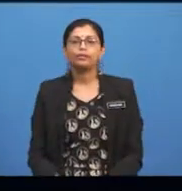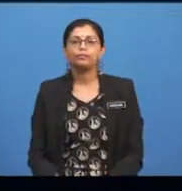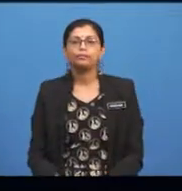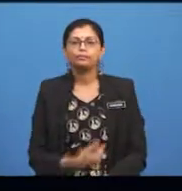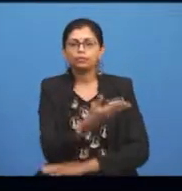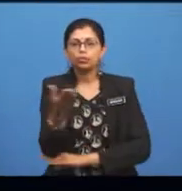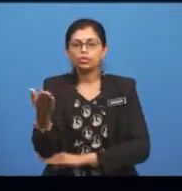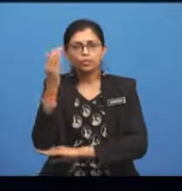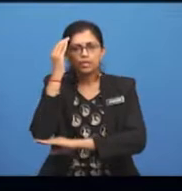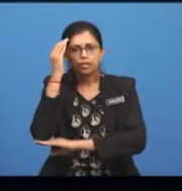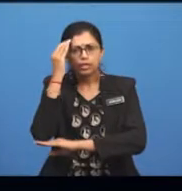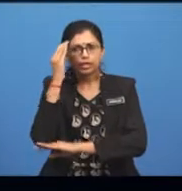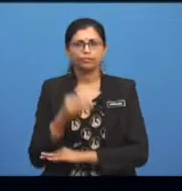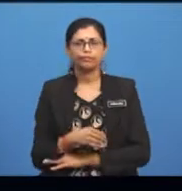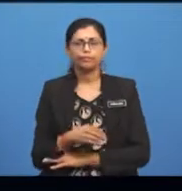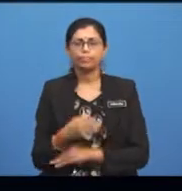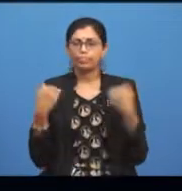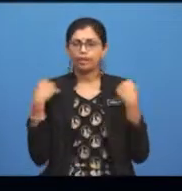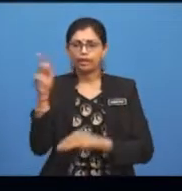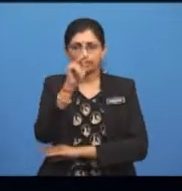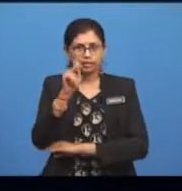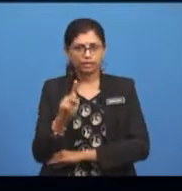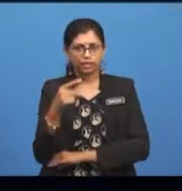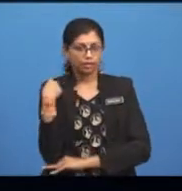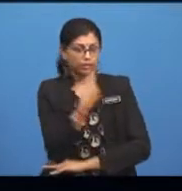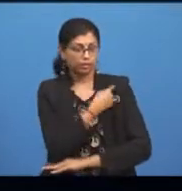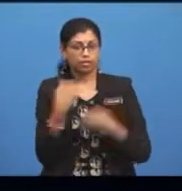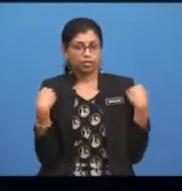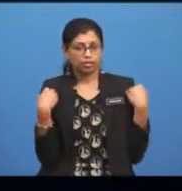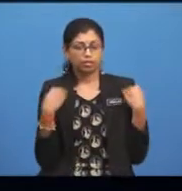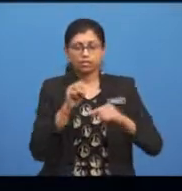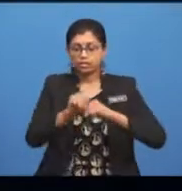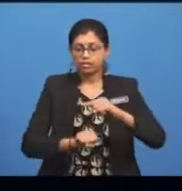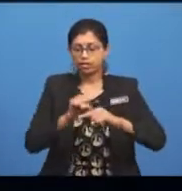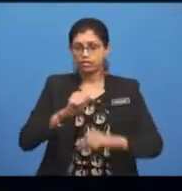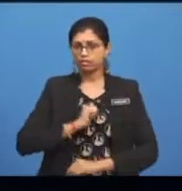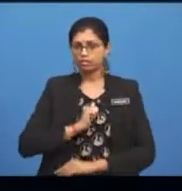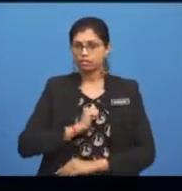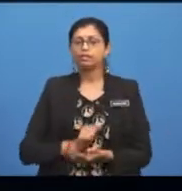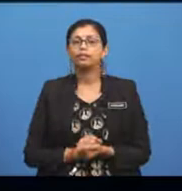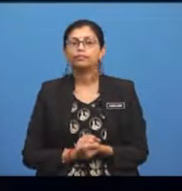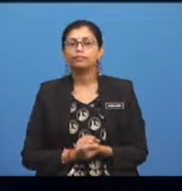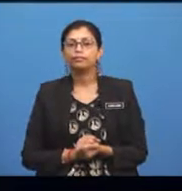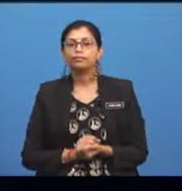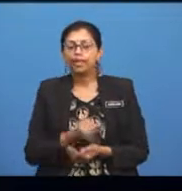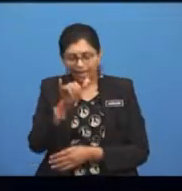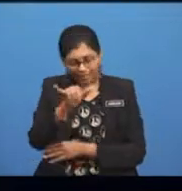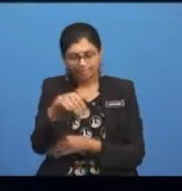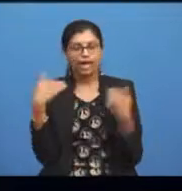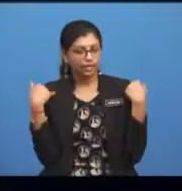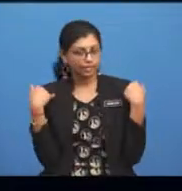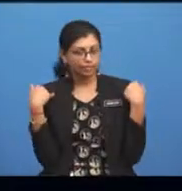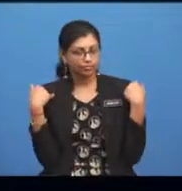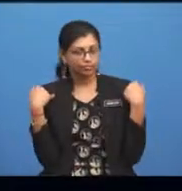Tahukah murid-murid, adakah kita mempunyai satelit sendiri? Ya, pernah tak murid-murid dengar tentang